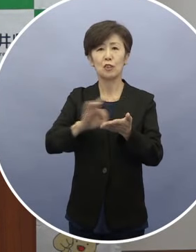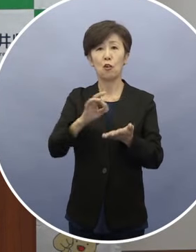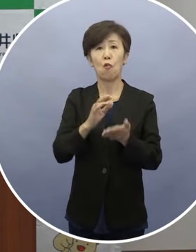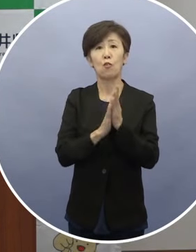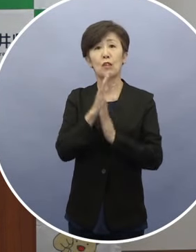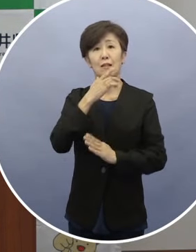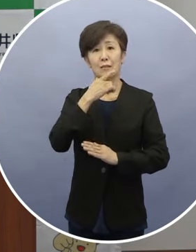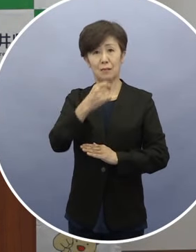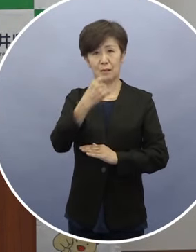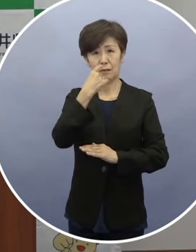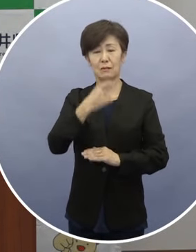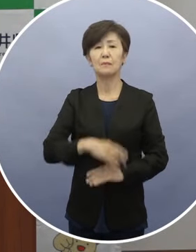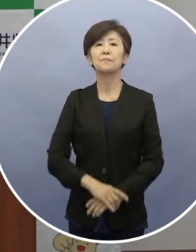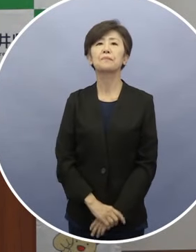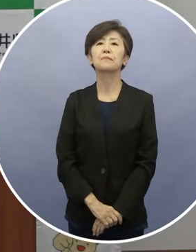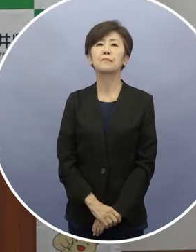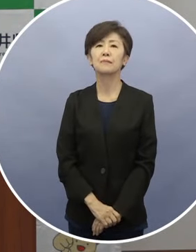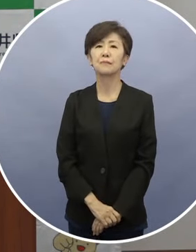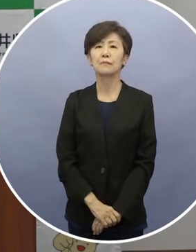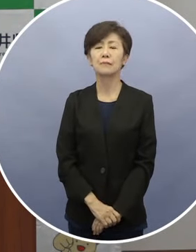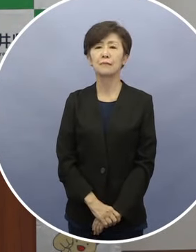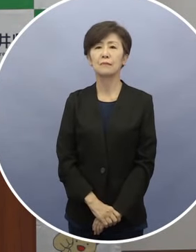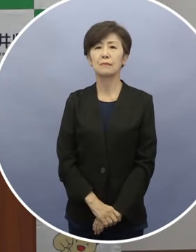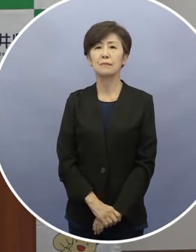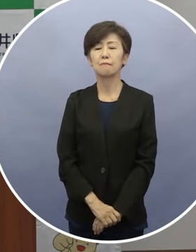思っております。